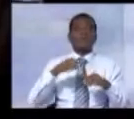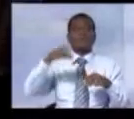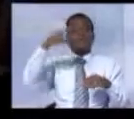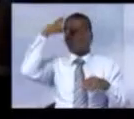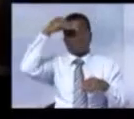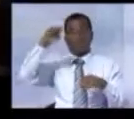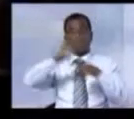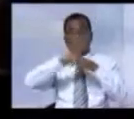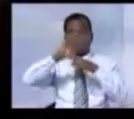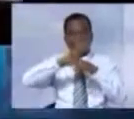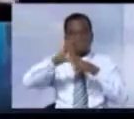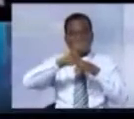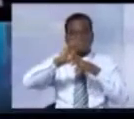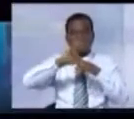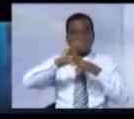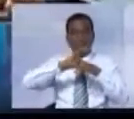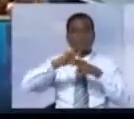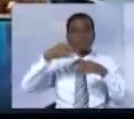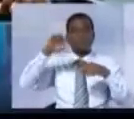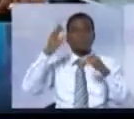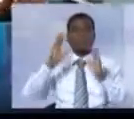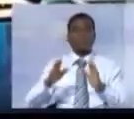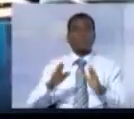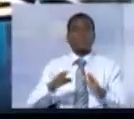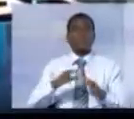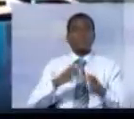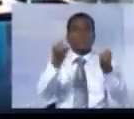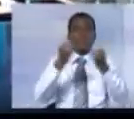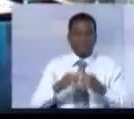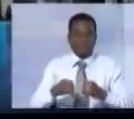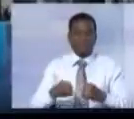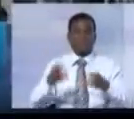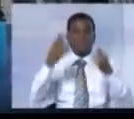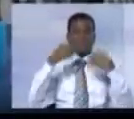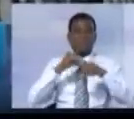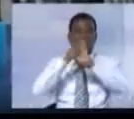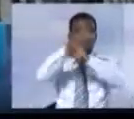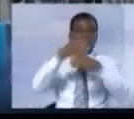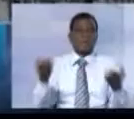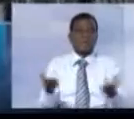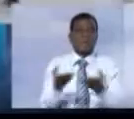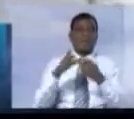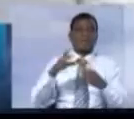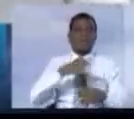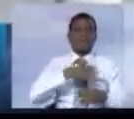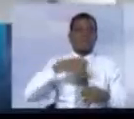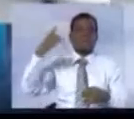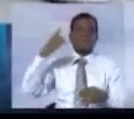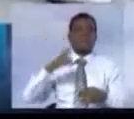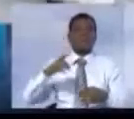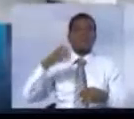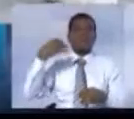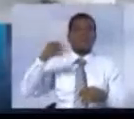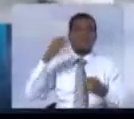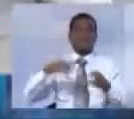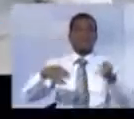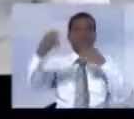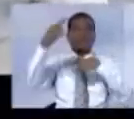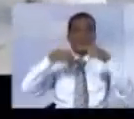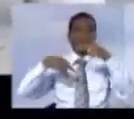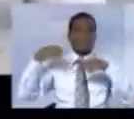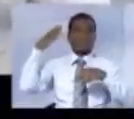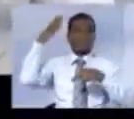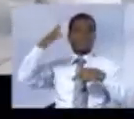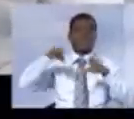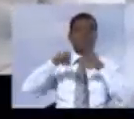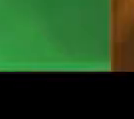hommes d'affaires français ont manifesté l'intérêt d'accompagner la politique de développement des TIC une délégation devrait d'ailleurs se rendre en Côte d'Ivoire pour